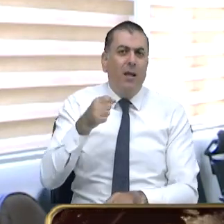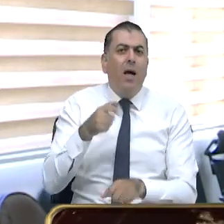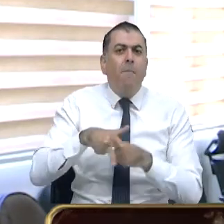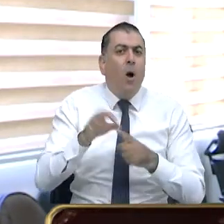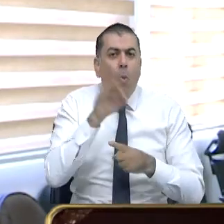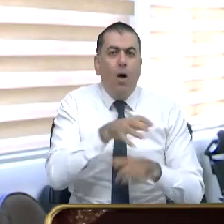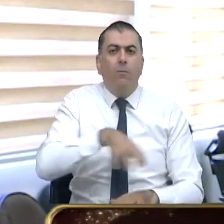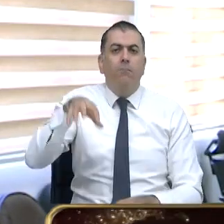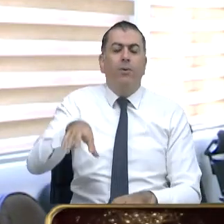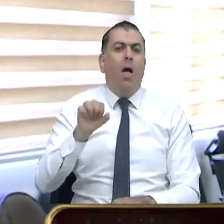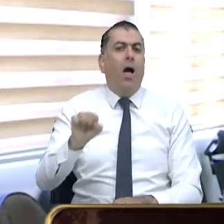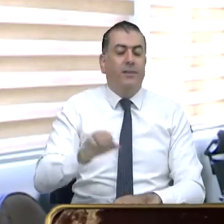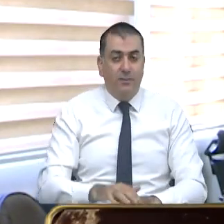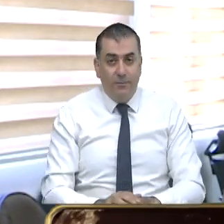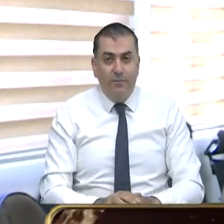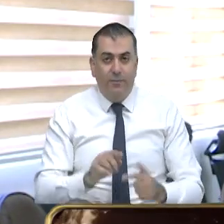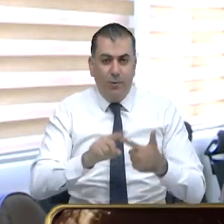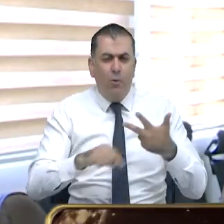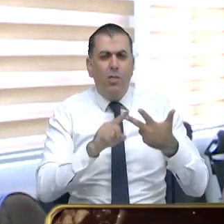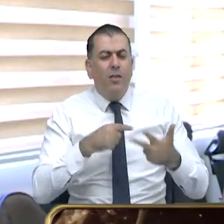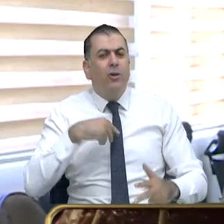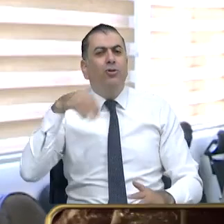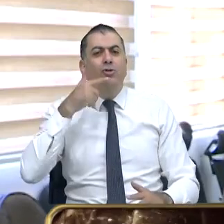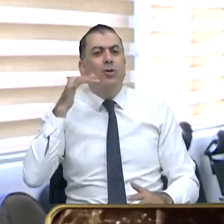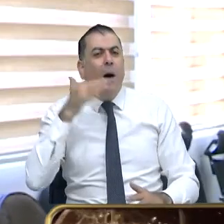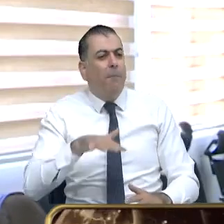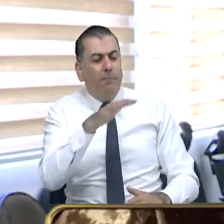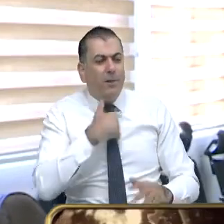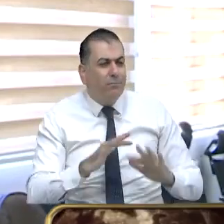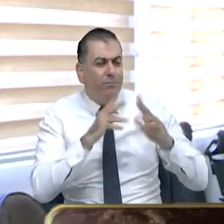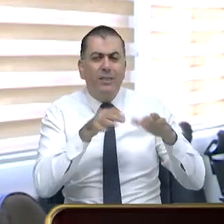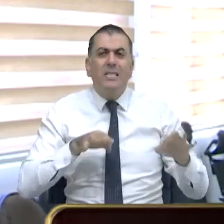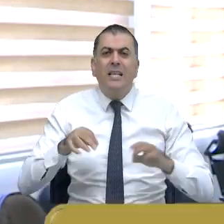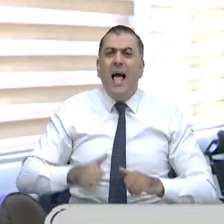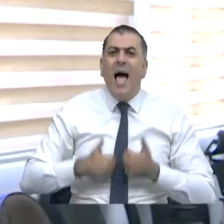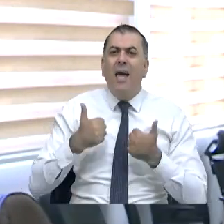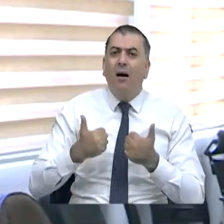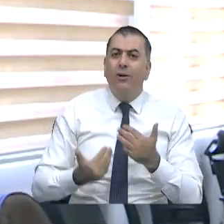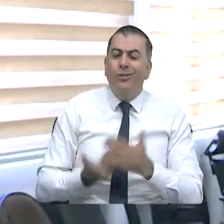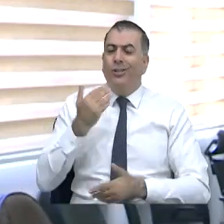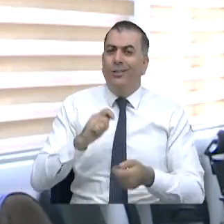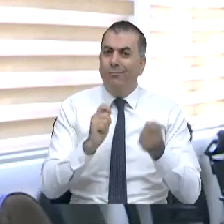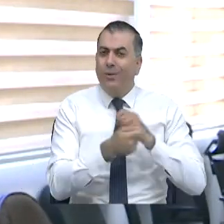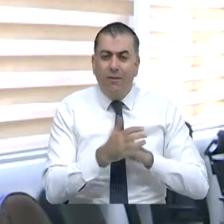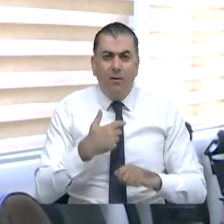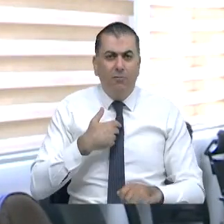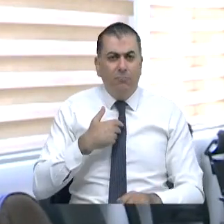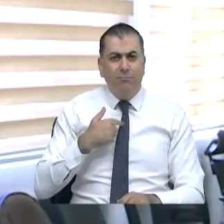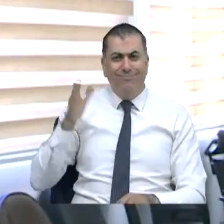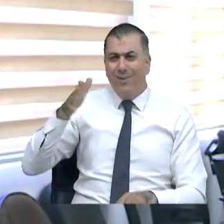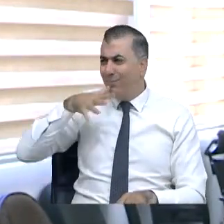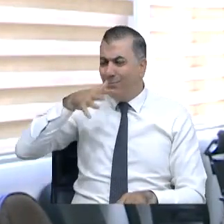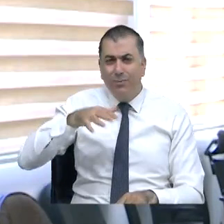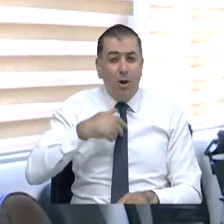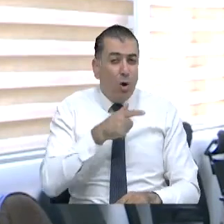مع مجموعه من الشباب الحديث حول تحديث المنظومه السياسيه واكدت مره اخرى كما اكدت في المحافظات الاخرى انه لا يوجد هناك اي